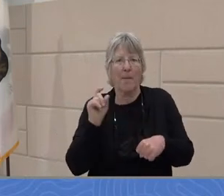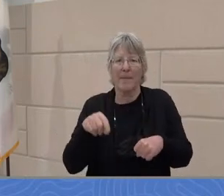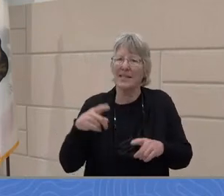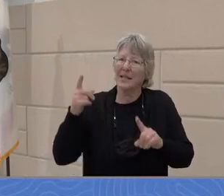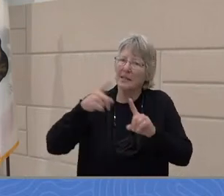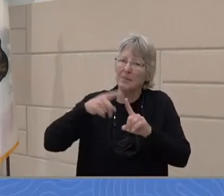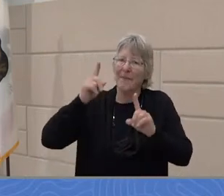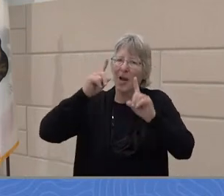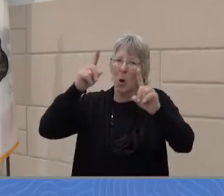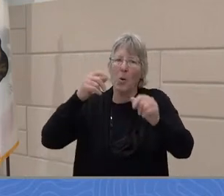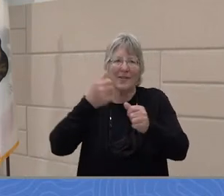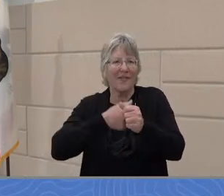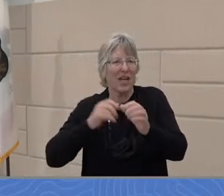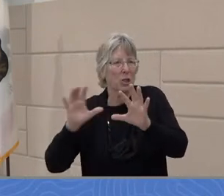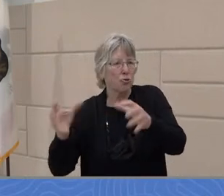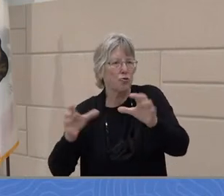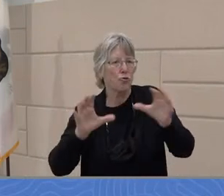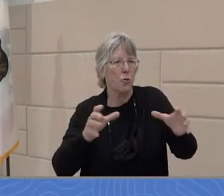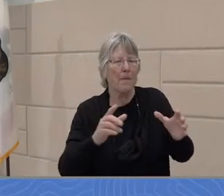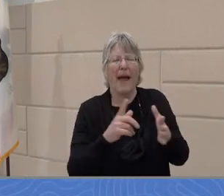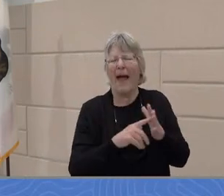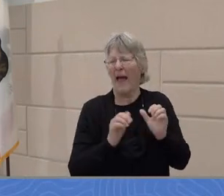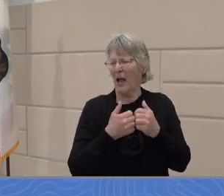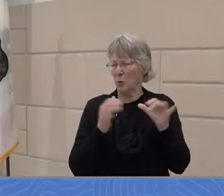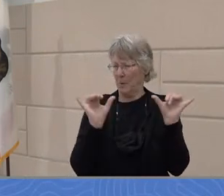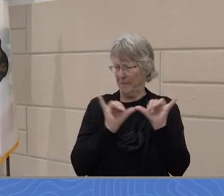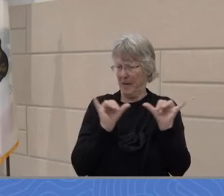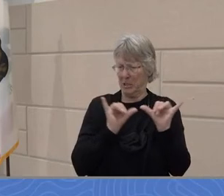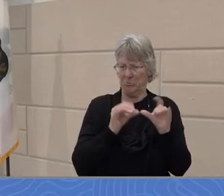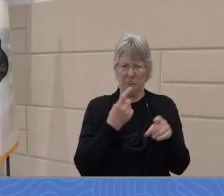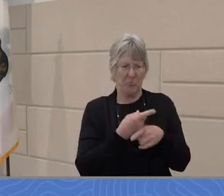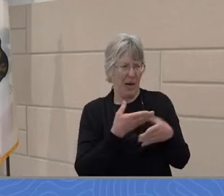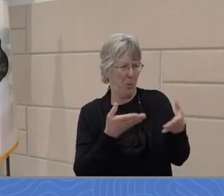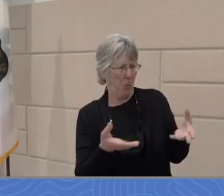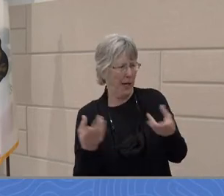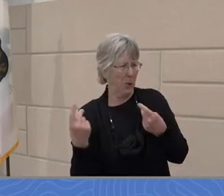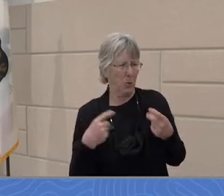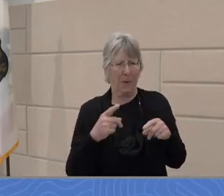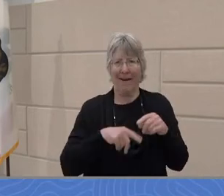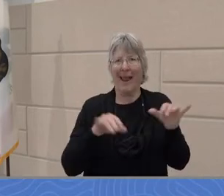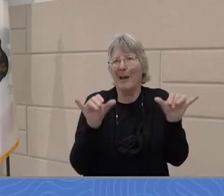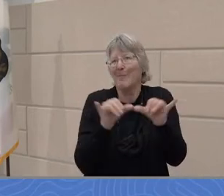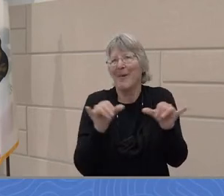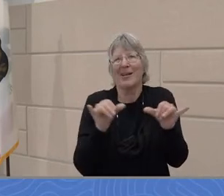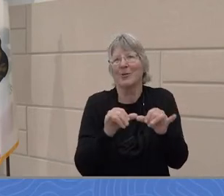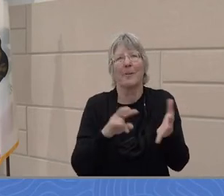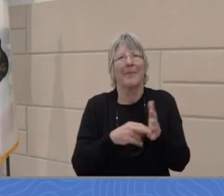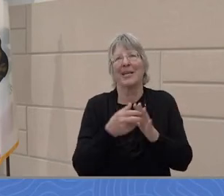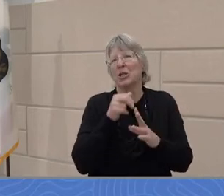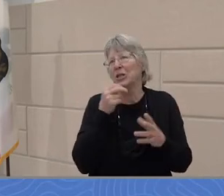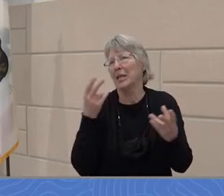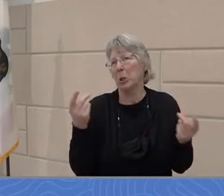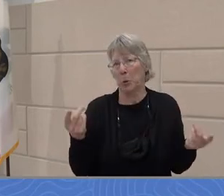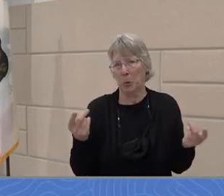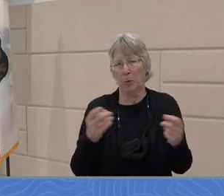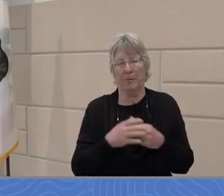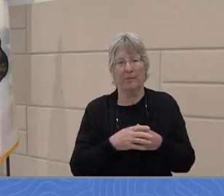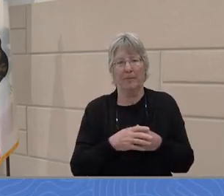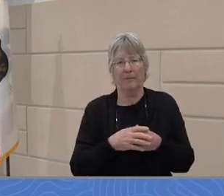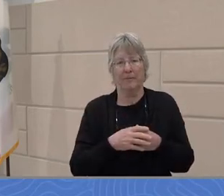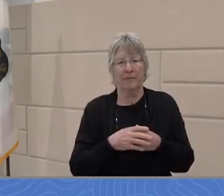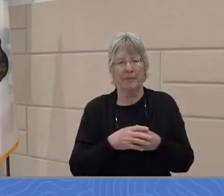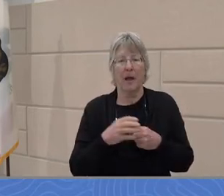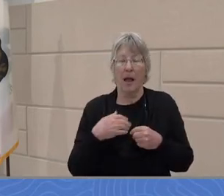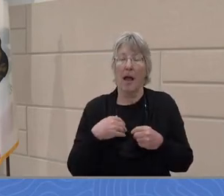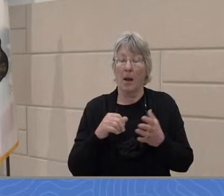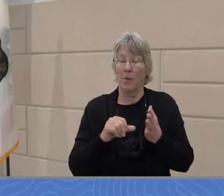มาวนั่งจนเจ็ดรนก็ให้ดำใบทุยานะยังว่าแต่เลยเพียบหลุดละขย